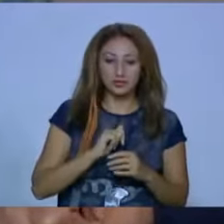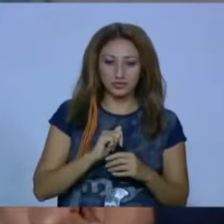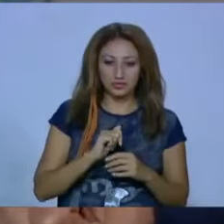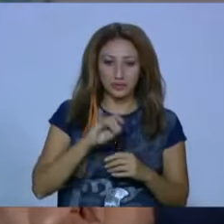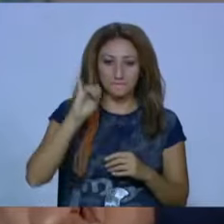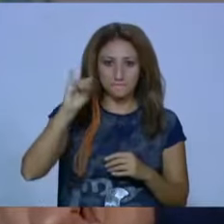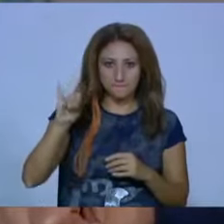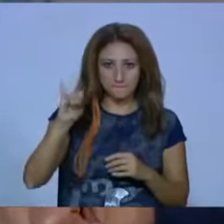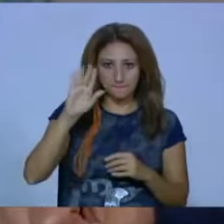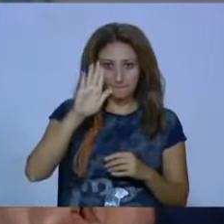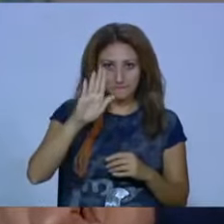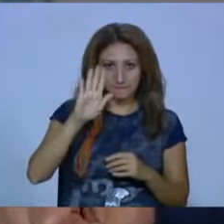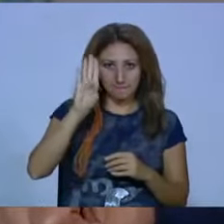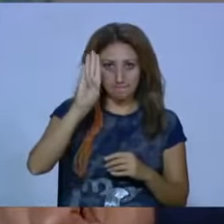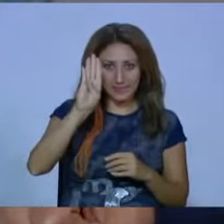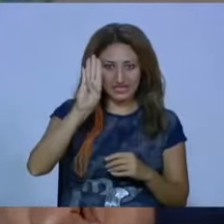فروحت اجيب له المسك الاحمر،